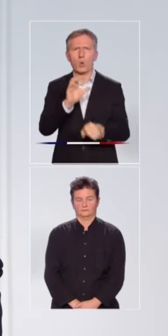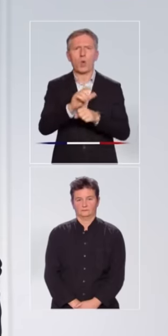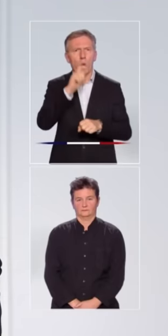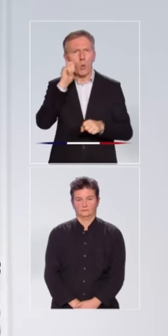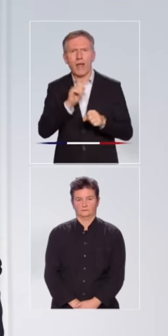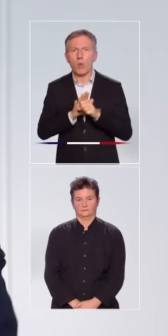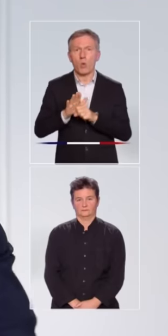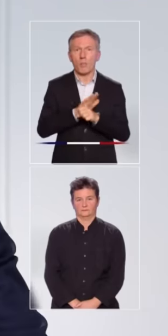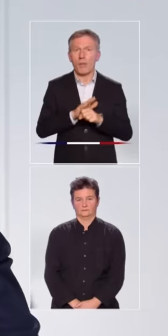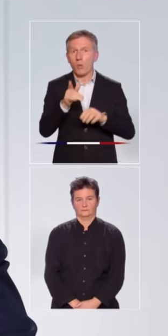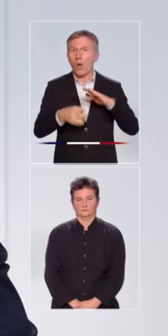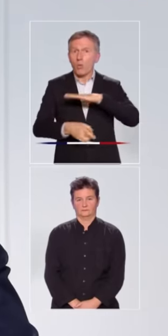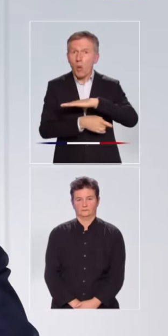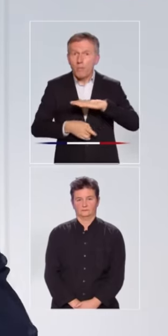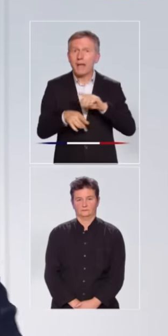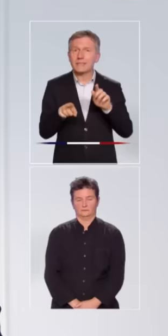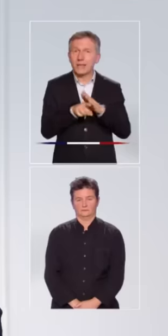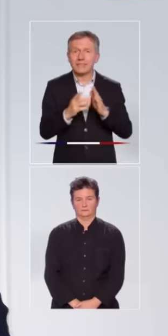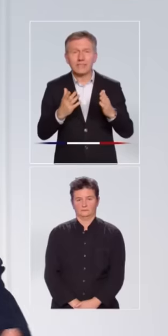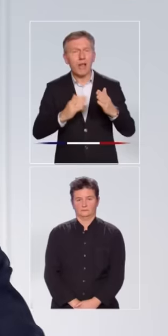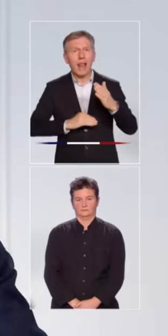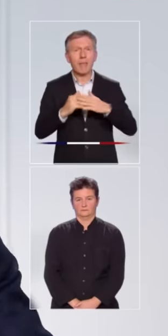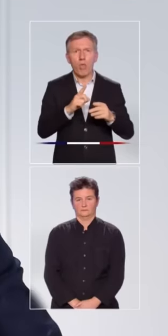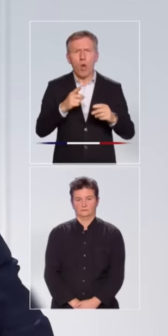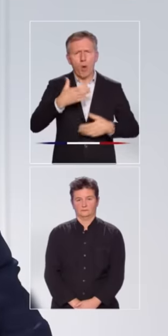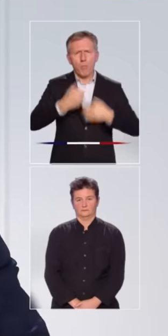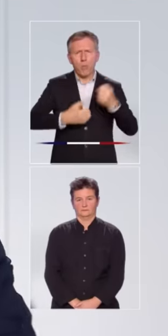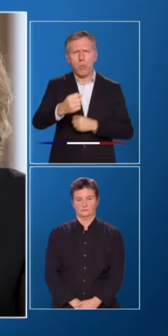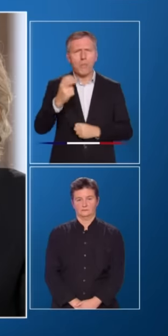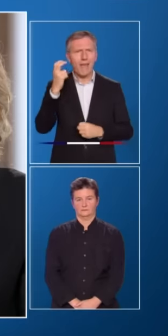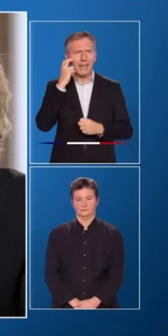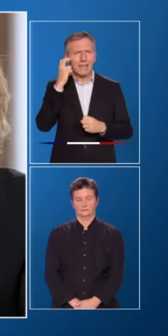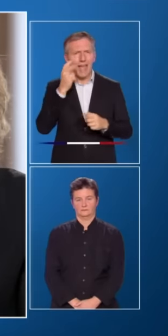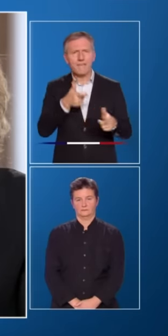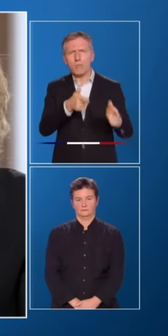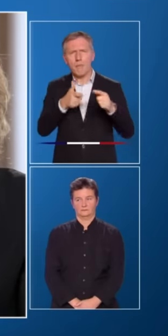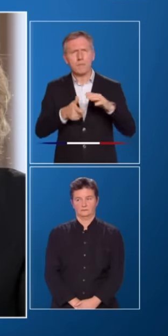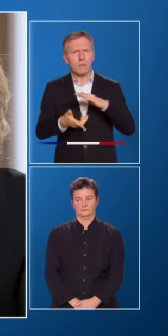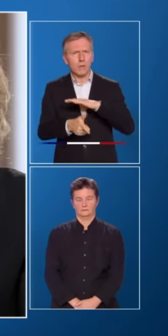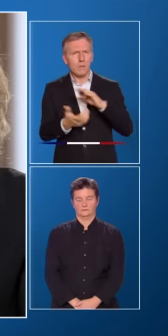pas simplement le Donbass, parce qu'il ne nous dit pas ses limites. Il bombarde Kiev régulièrement, attaque Odessa, etc.